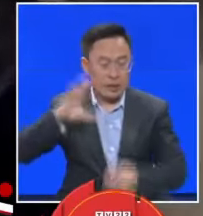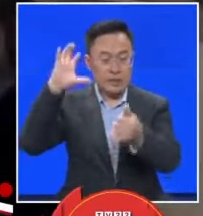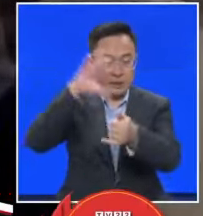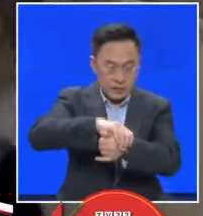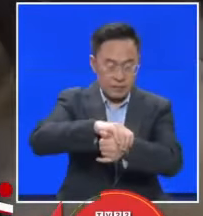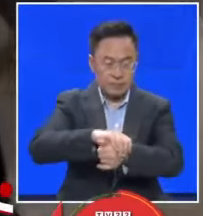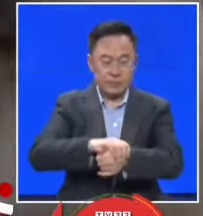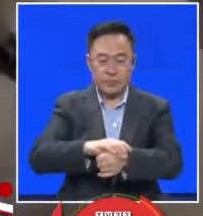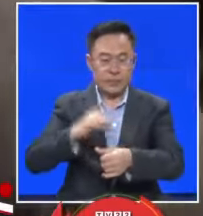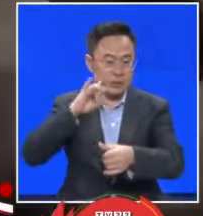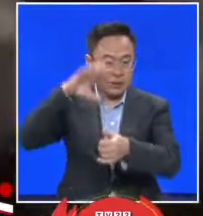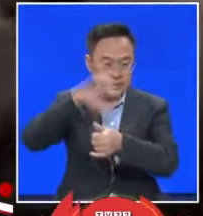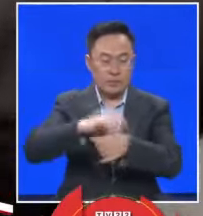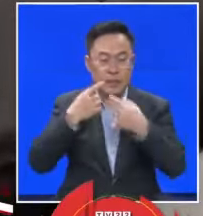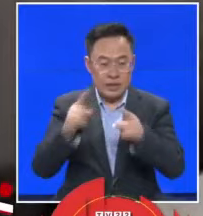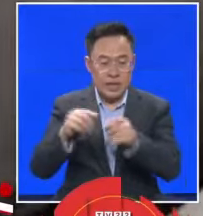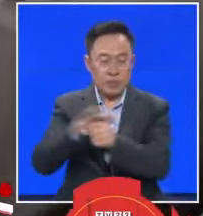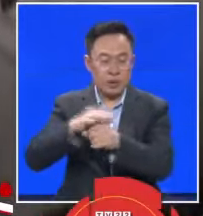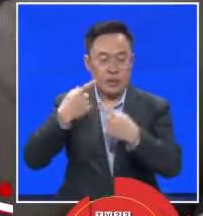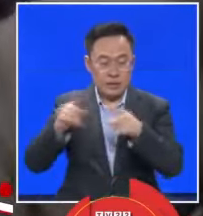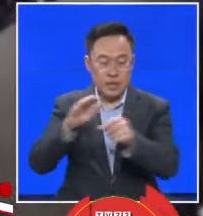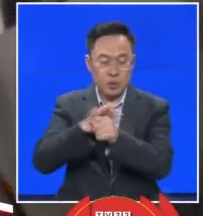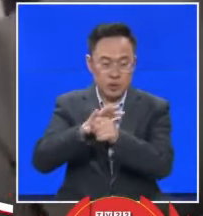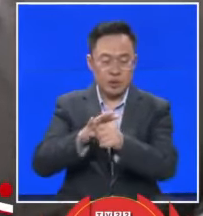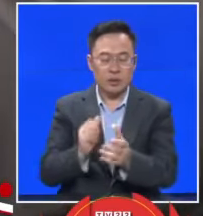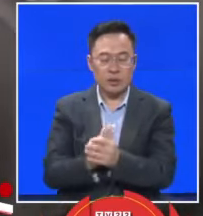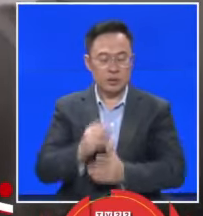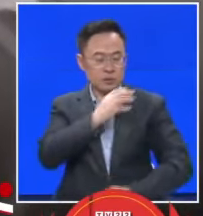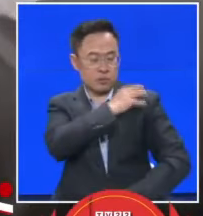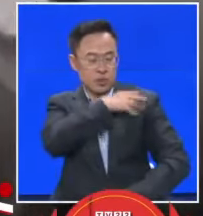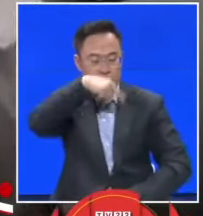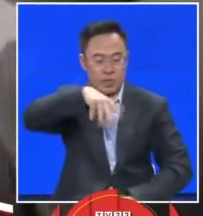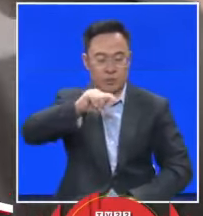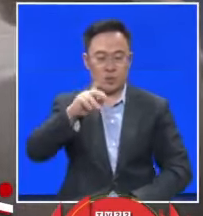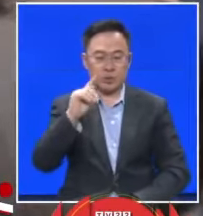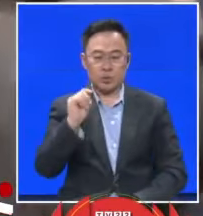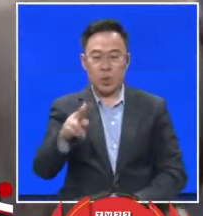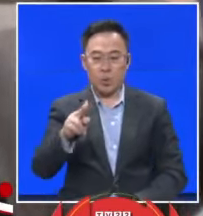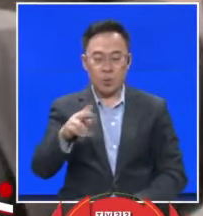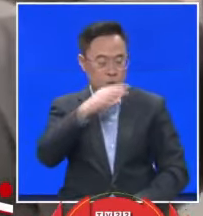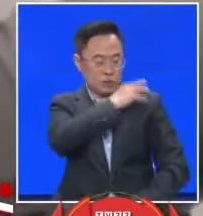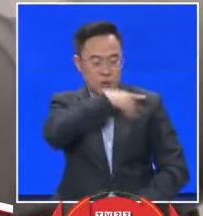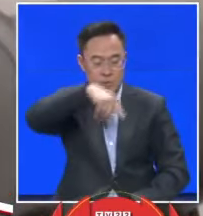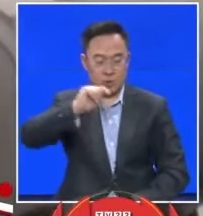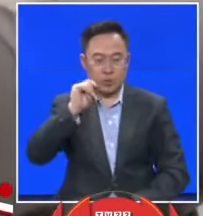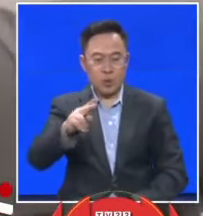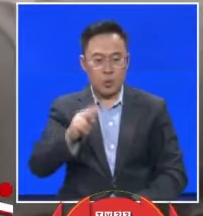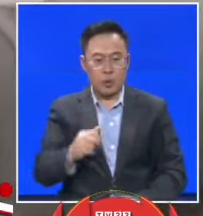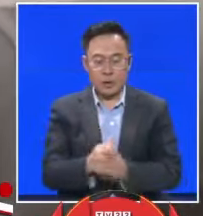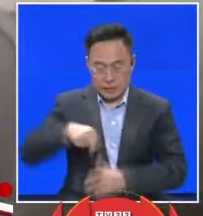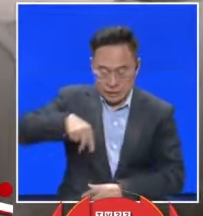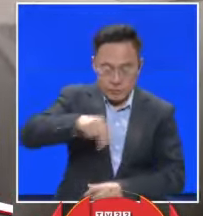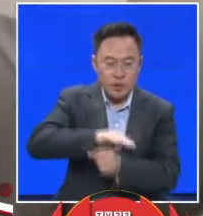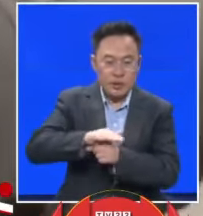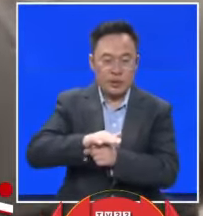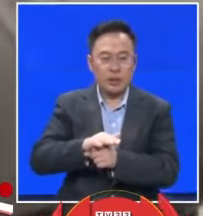ำลังมาเยี่ยมผู้บังคับการพอดีฮะก็เลยกลายเป็นเขาบอกว่ามีปัญหาการควบคุมอารมณ์และมีพฤติการข่มขู่ผู้บังคับการตำรว